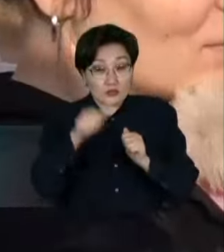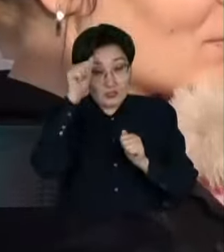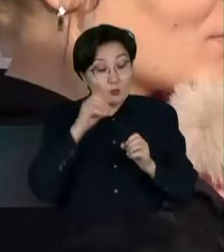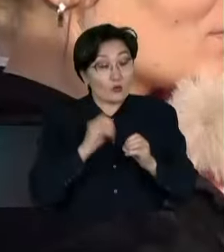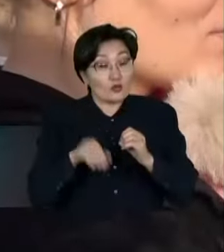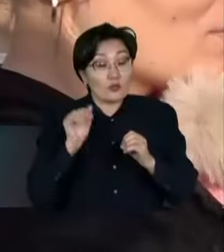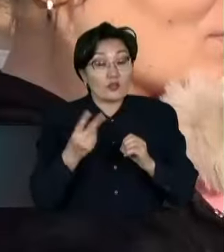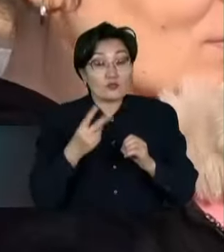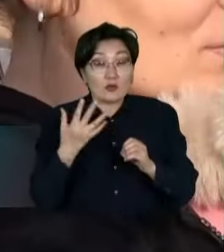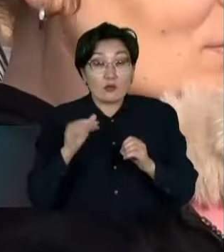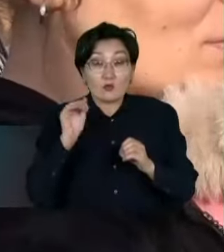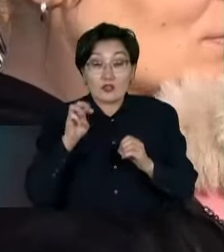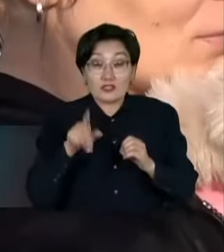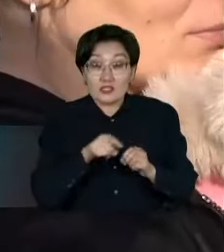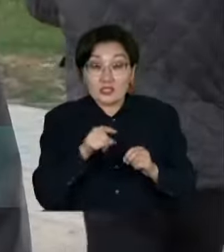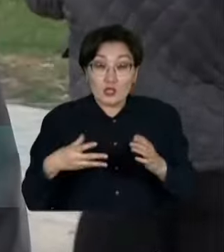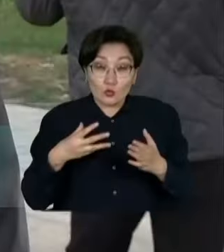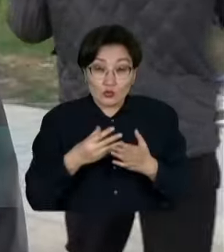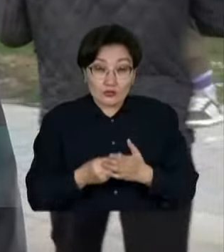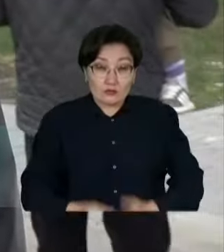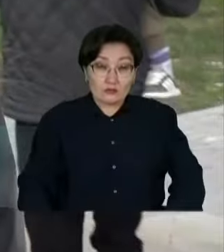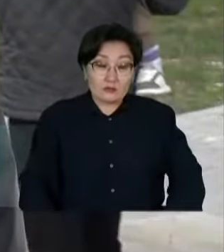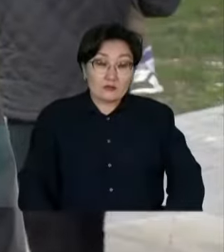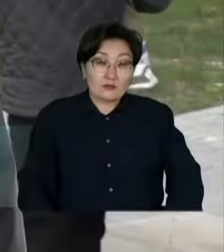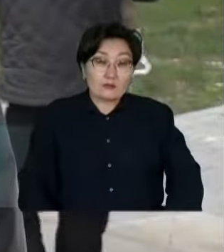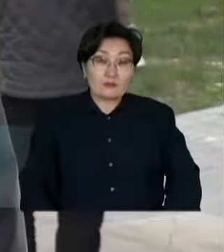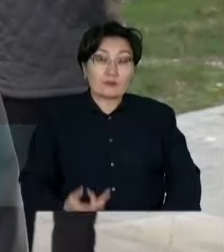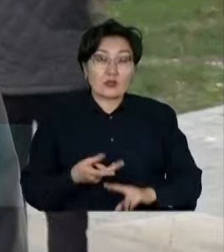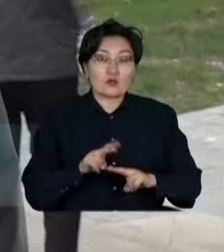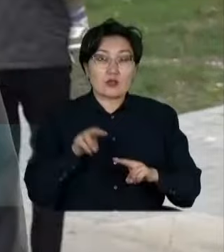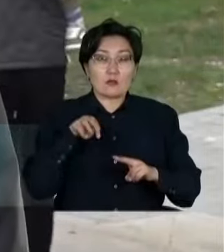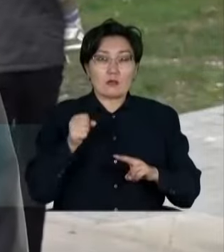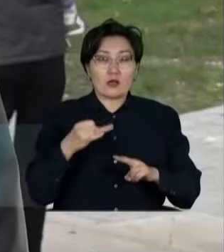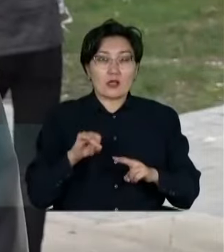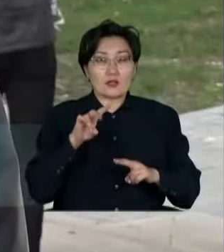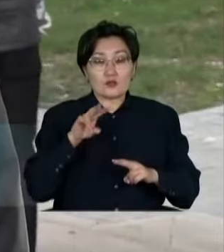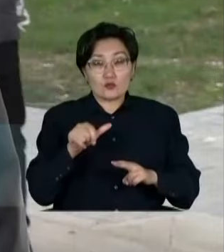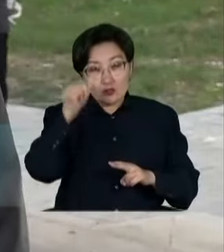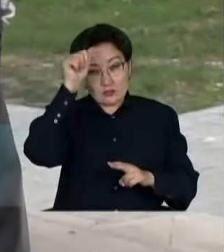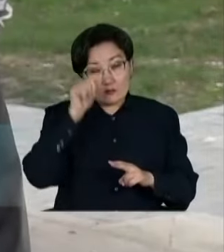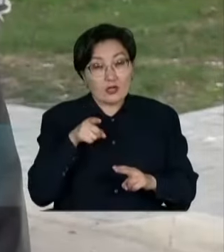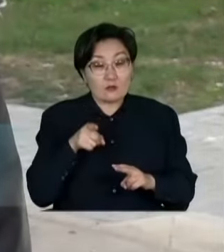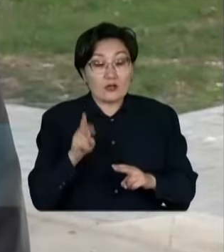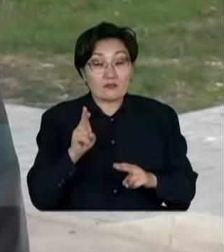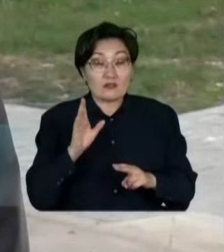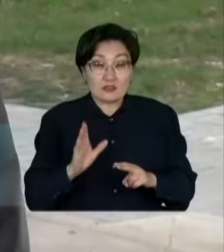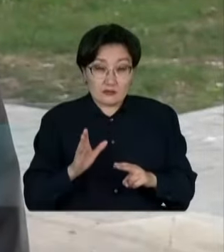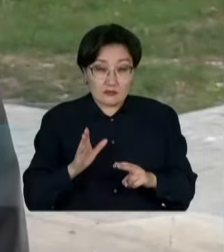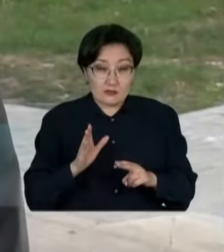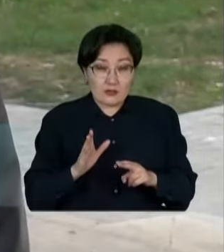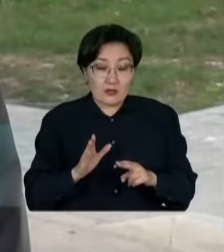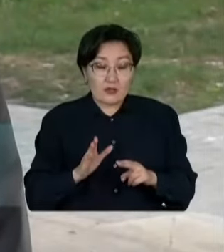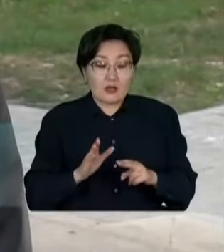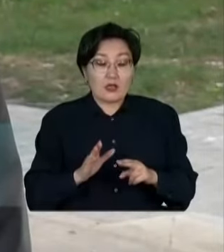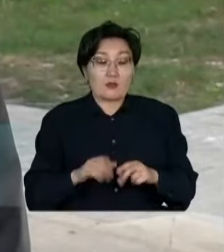10 000 мен 25 000 теңгенің аралығында төлейді. Осы мамыр маусым айларында 1000 пәтері